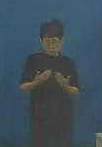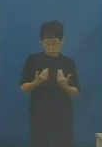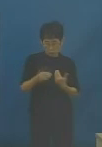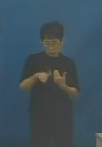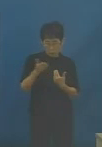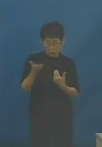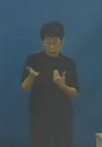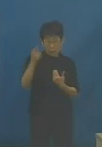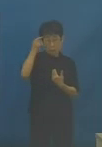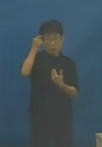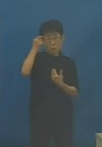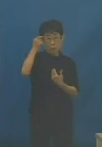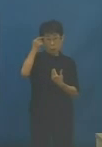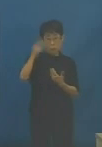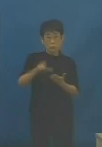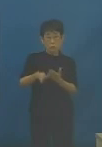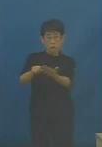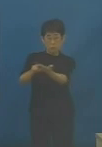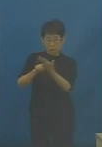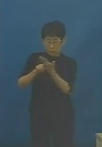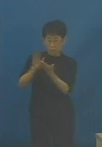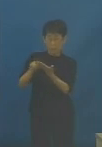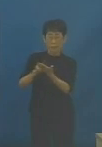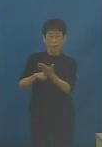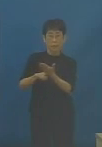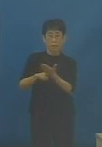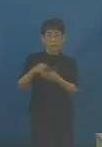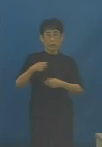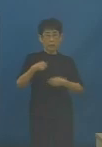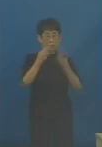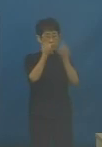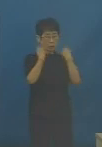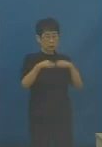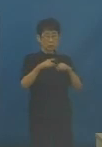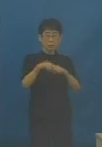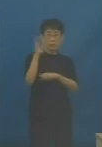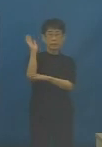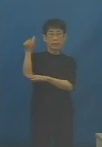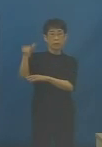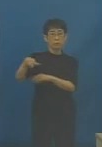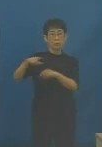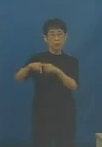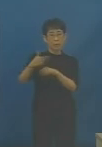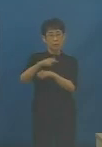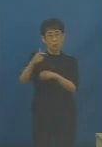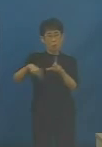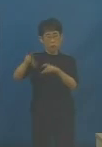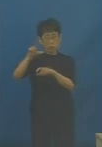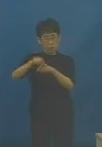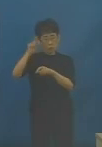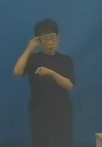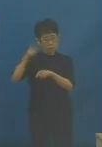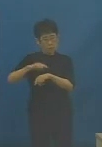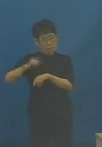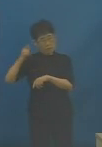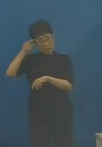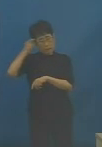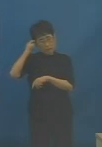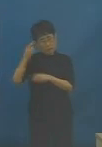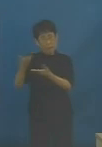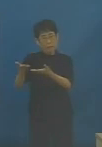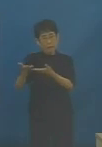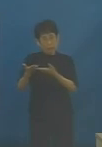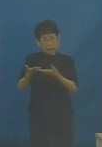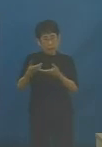私個人としてはもう少しそこの政府の方でも配慮してもらったらもうちょっとうまくいったんじゃないかなというふうには思います